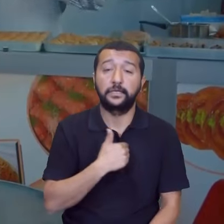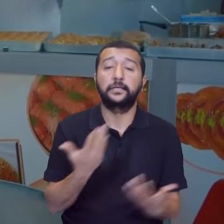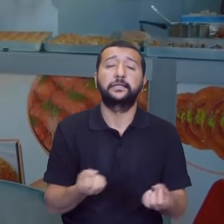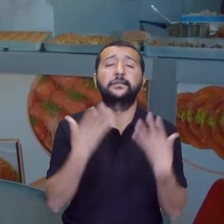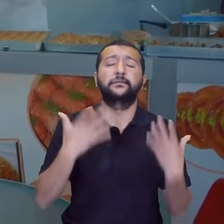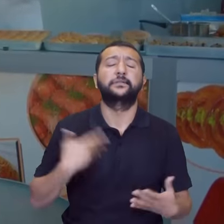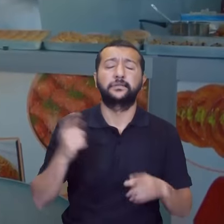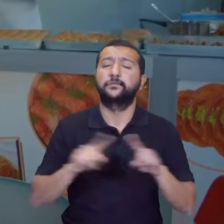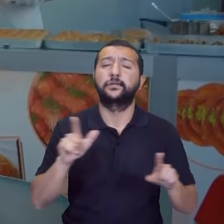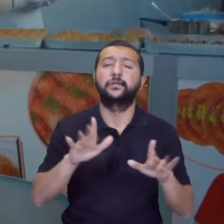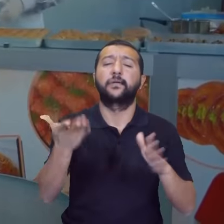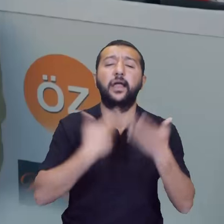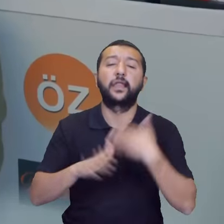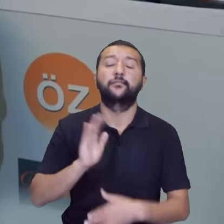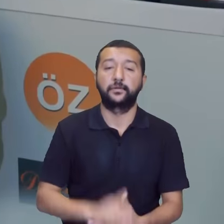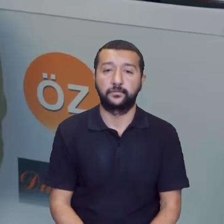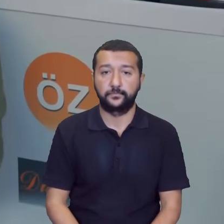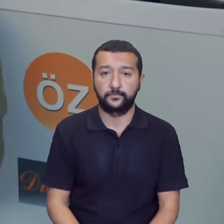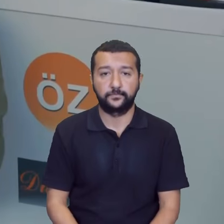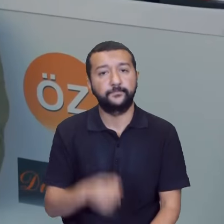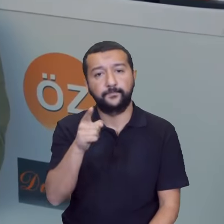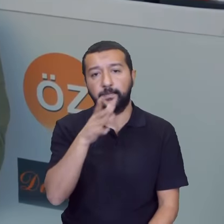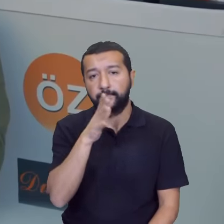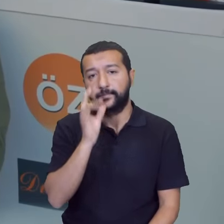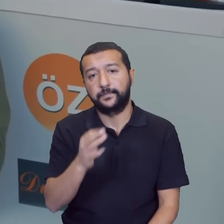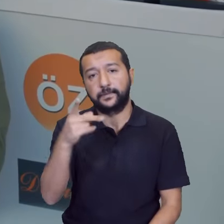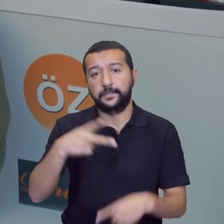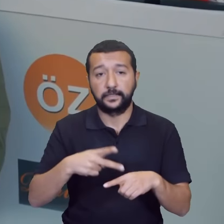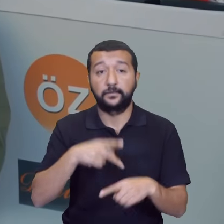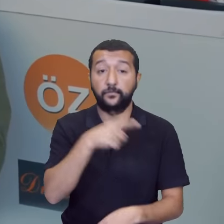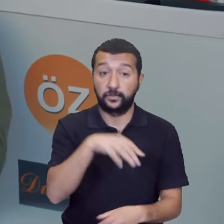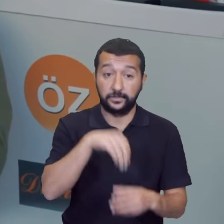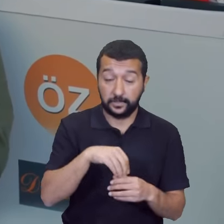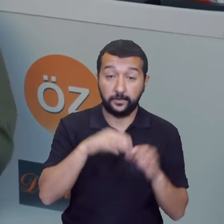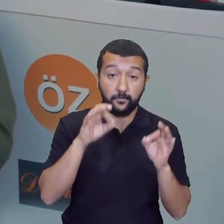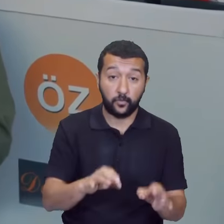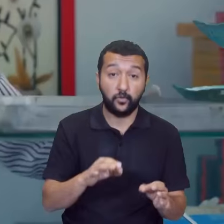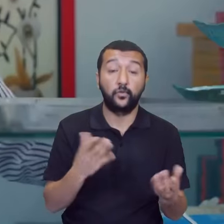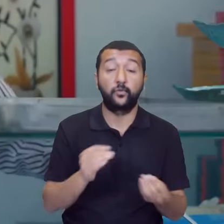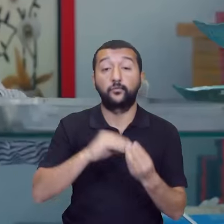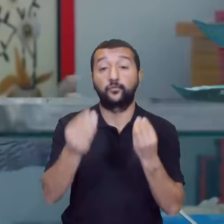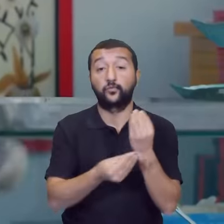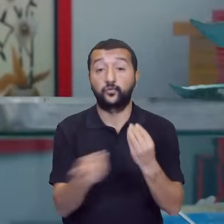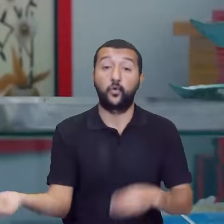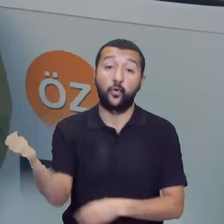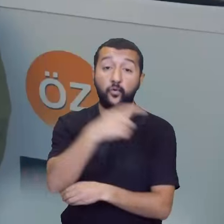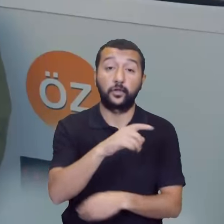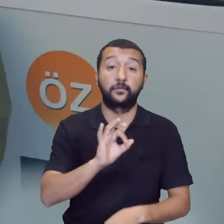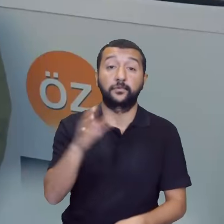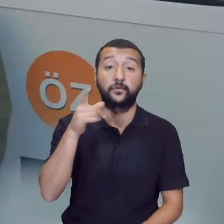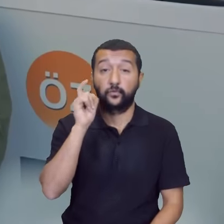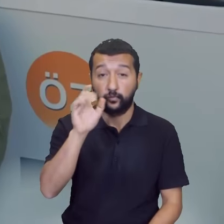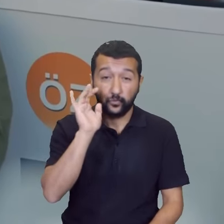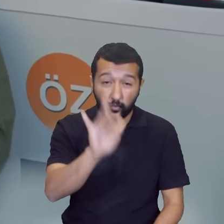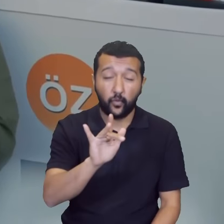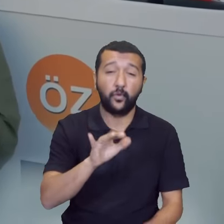teyit geçsin. Ben istemiyorum. Hiçbir şey anlatma bana. Sen bilirsin Zekicim de yani bu seferki böyle muz orta yani. Geliyor böyle yani